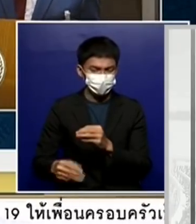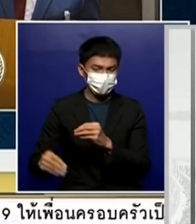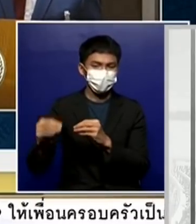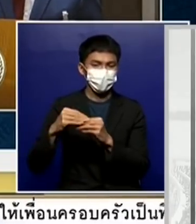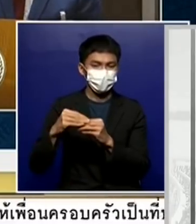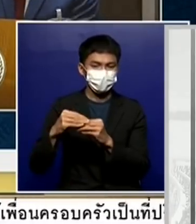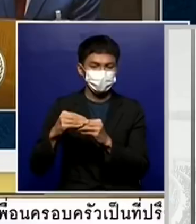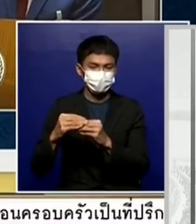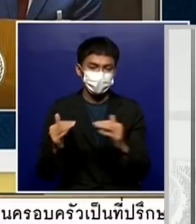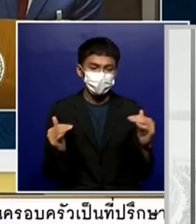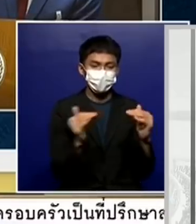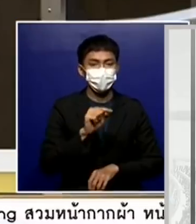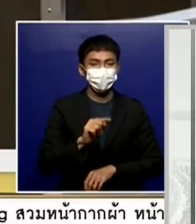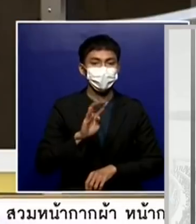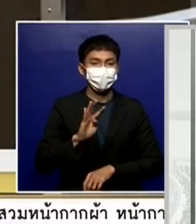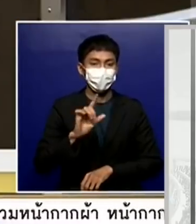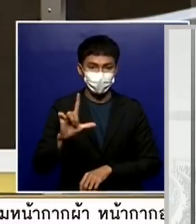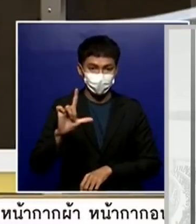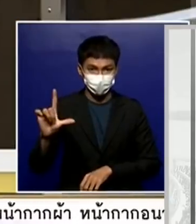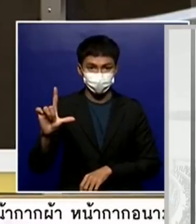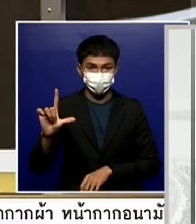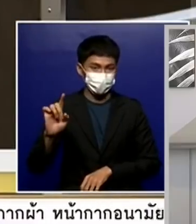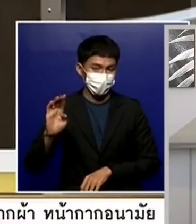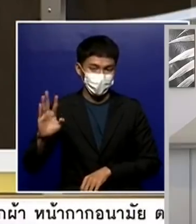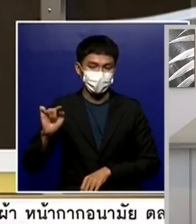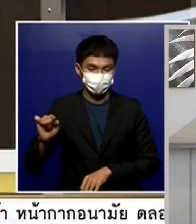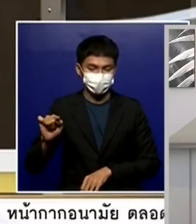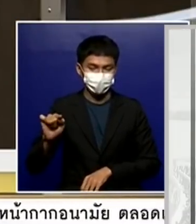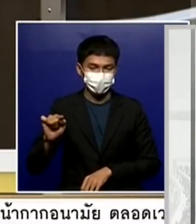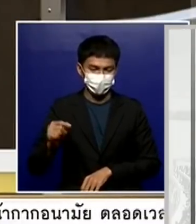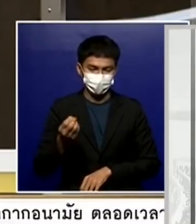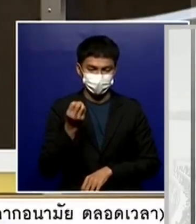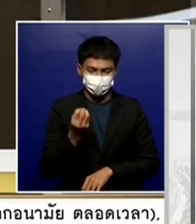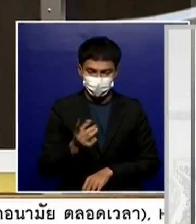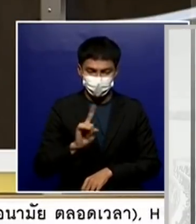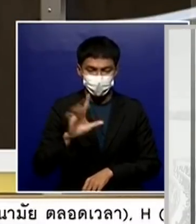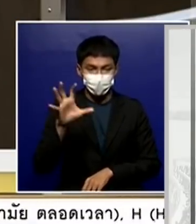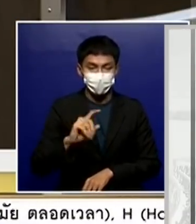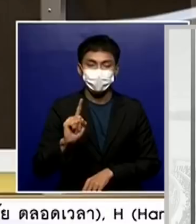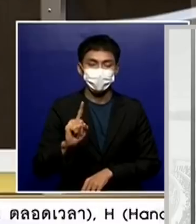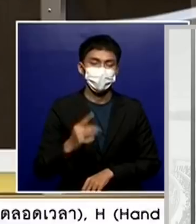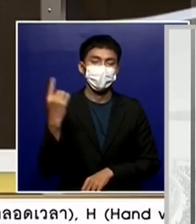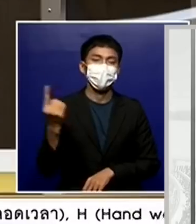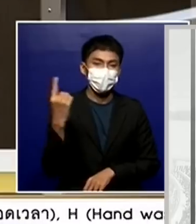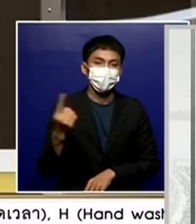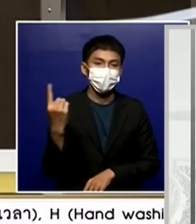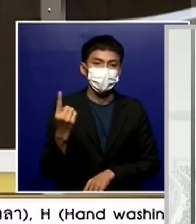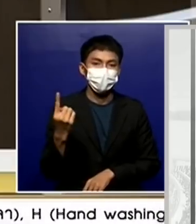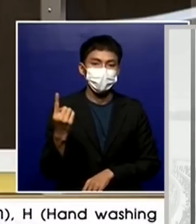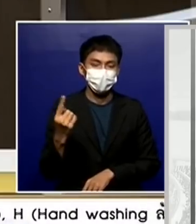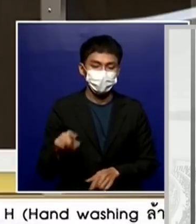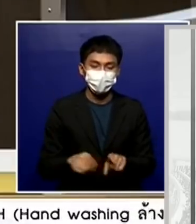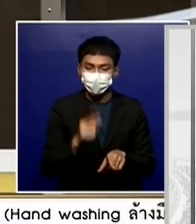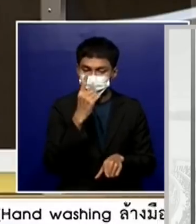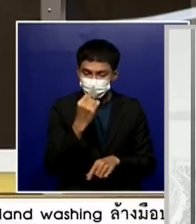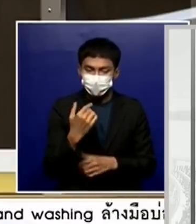65แม้แต่กระทรวงสาธารณสุขก็ถูกปรับลดเช่นกันและหน่วยงานที่อาจจะคุ้นหน้าคุ้นชื่อกันเป็นอย่างดีก็ถูกปรับลดเช่น